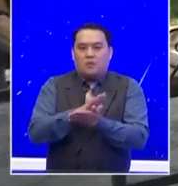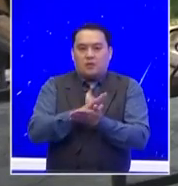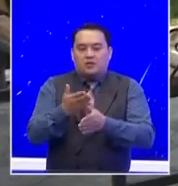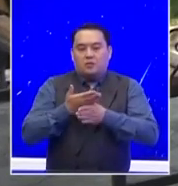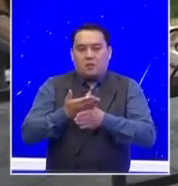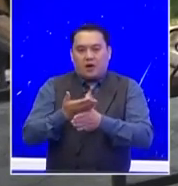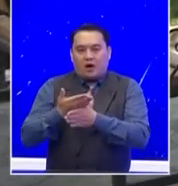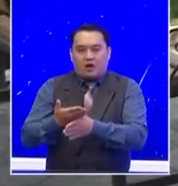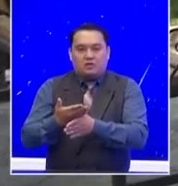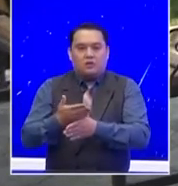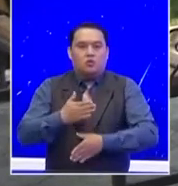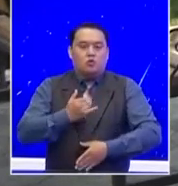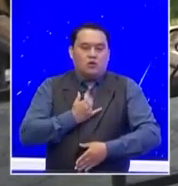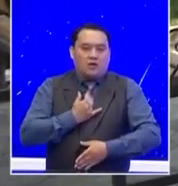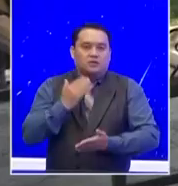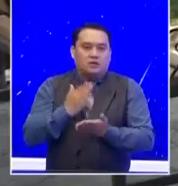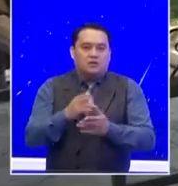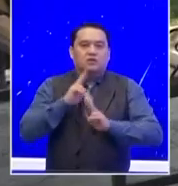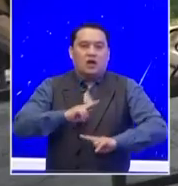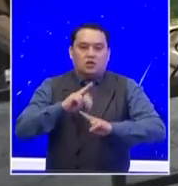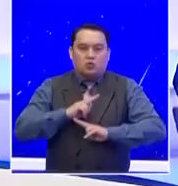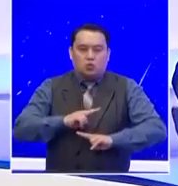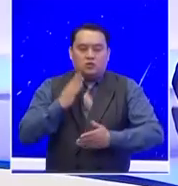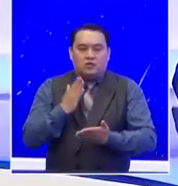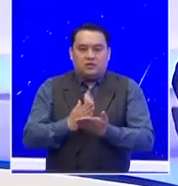мы, сотрудники акимата, тоже задействованы.